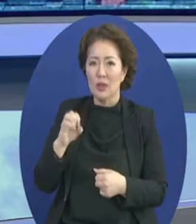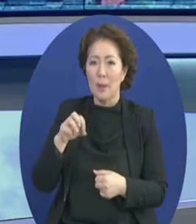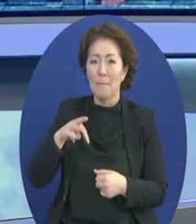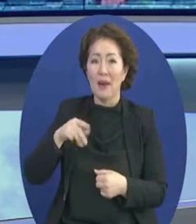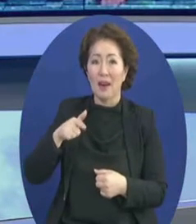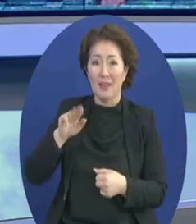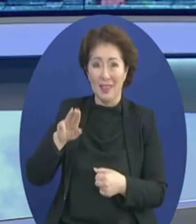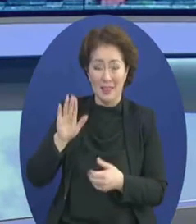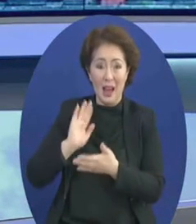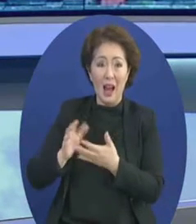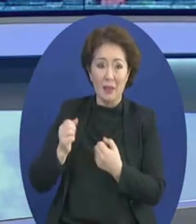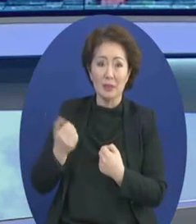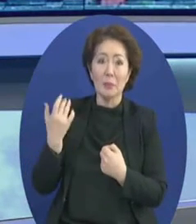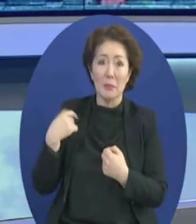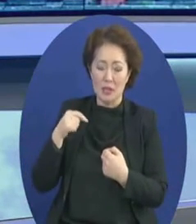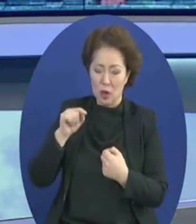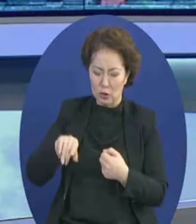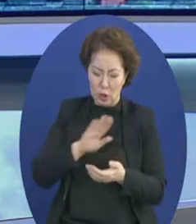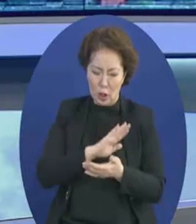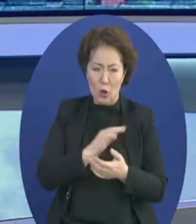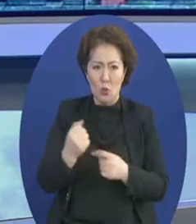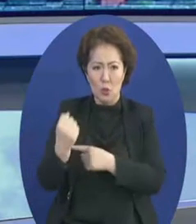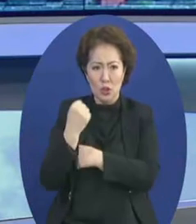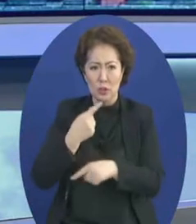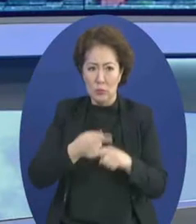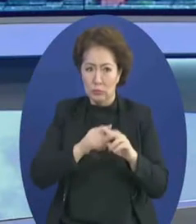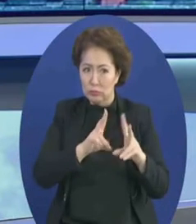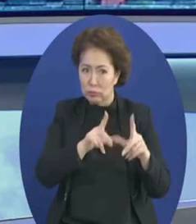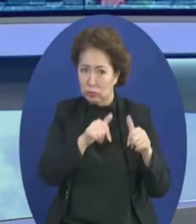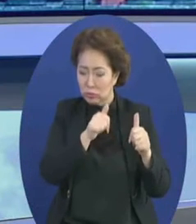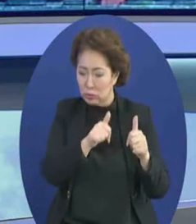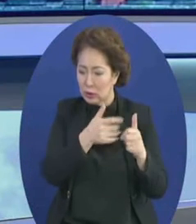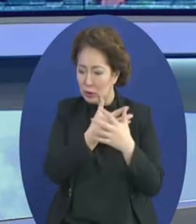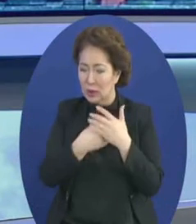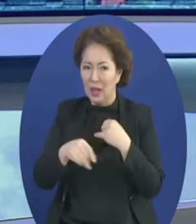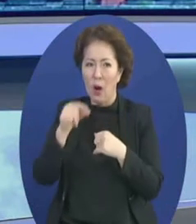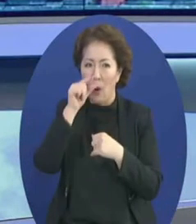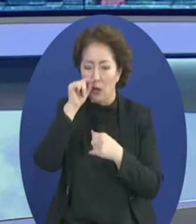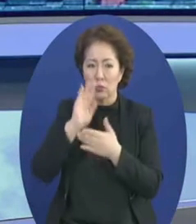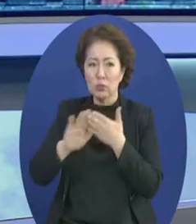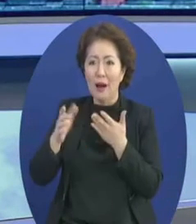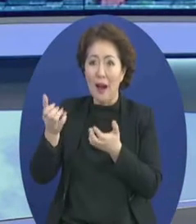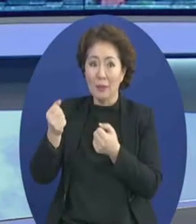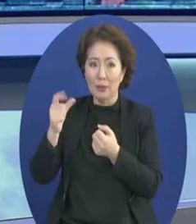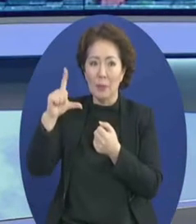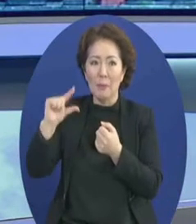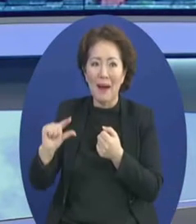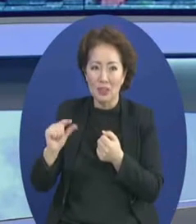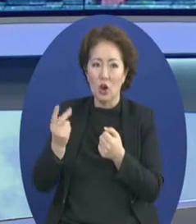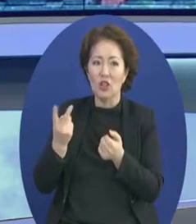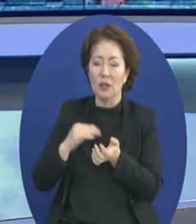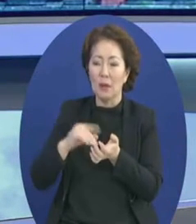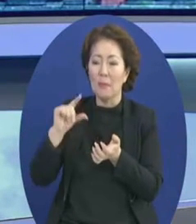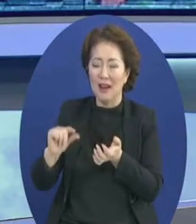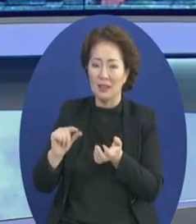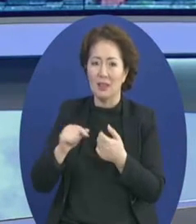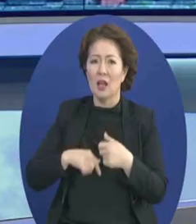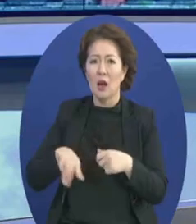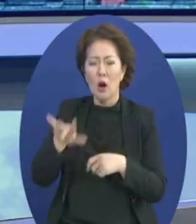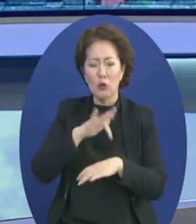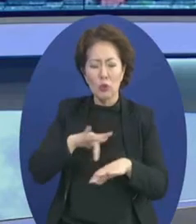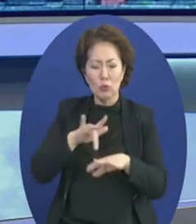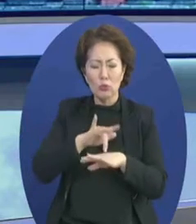Харин энэ өргөтгөл шинэтгэлийн үр дүнд дээрх импортын хэрэглээ 2 дахин буурч байгаа юм байна. Өвлийн эд ачааллын үеэр төвийн бүсийн хэрэглэгчид гал